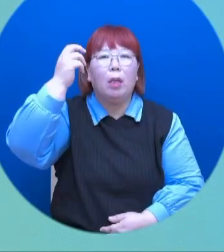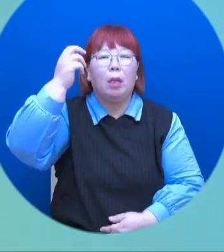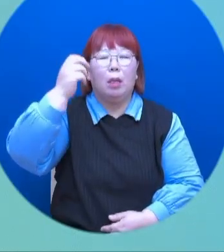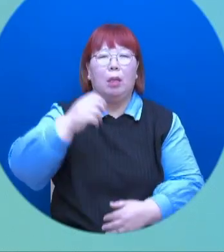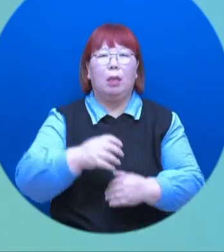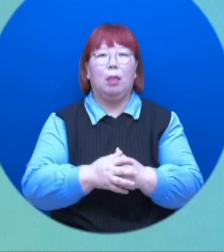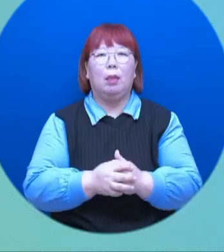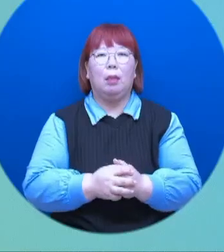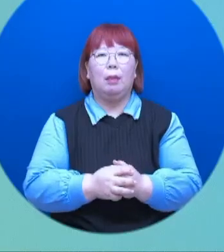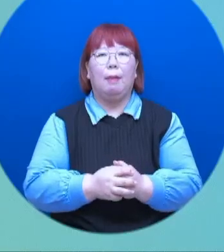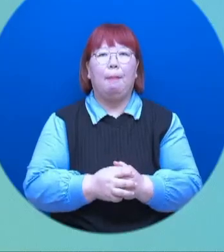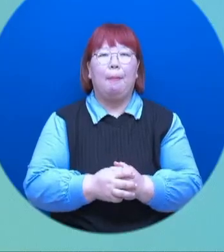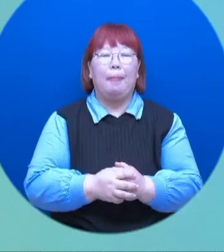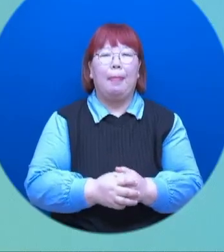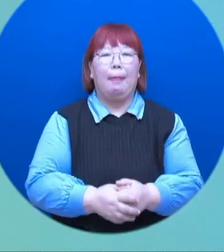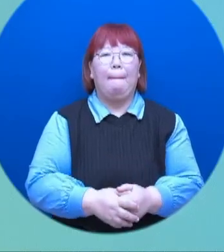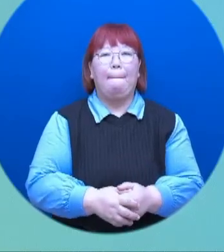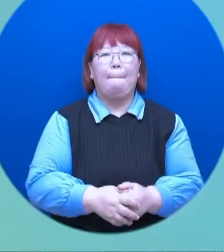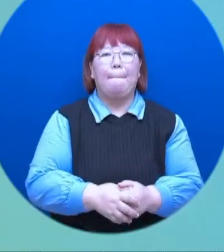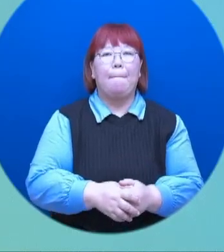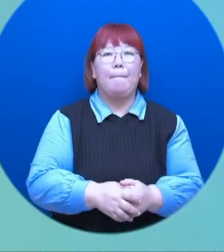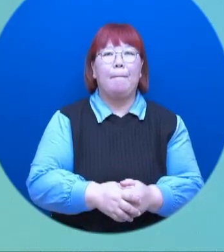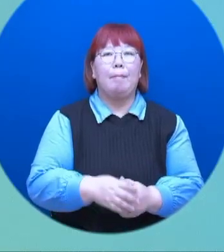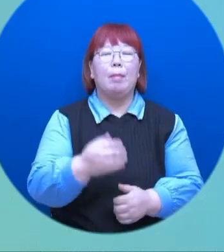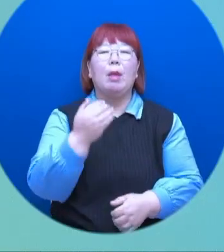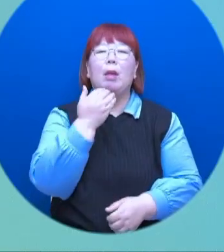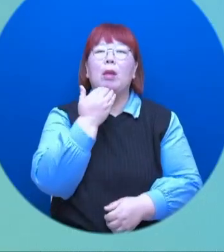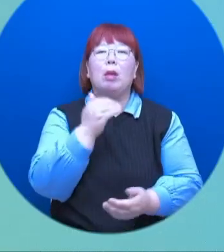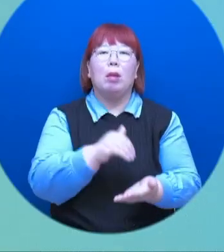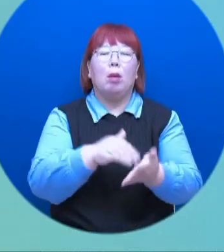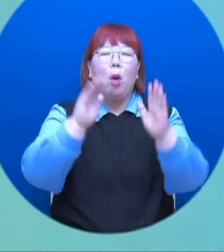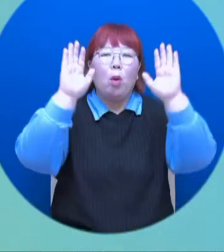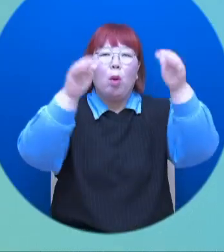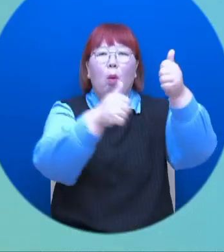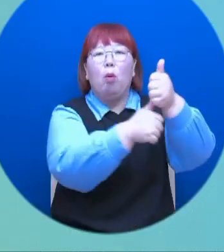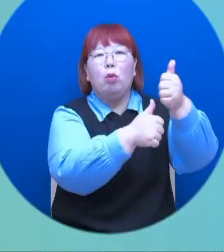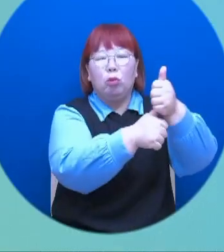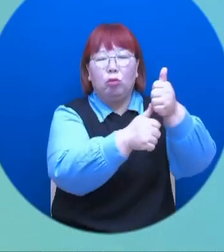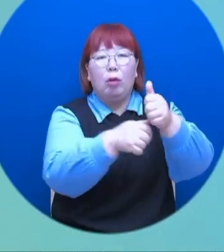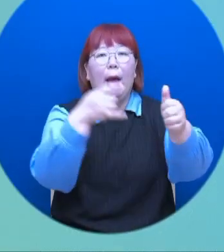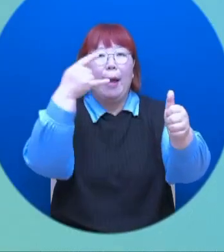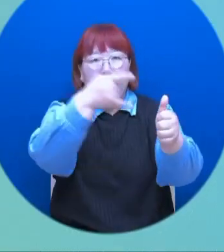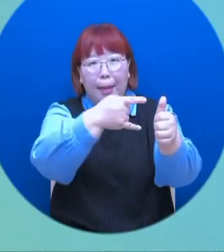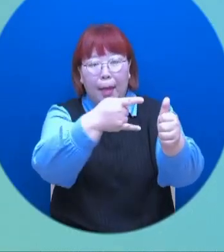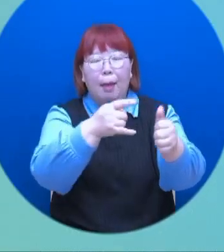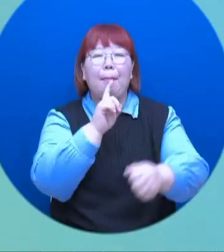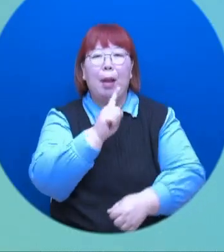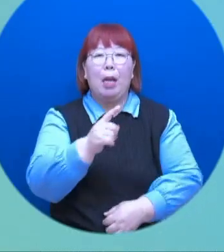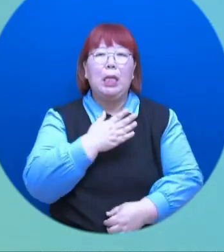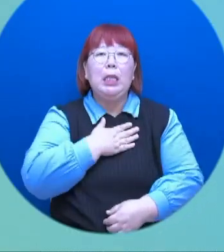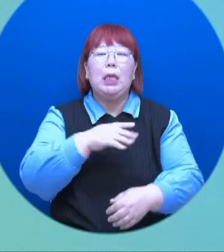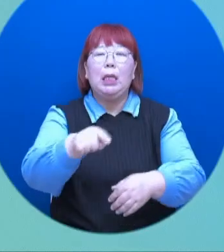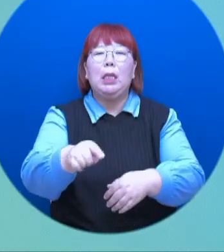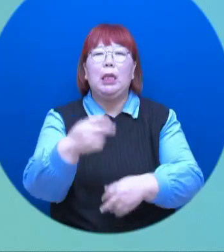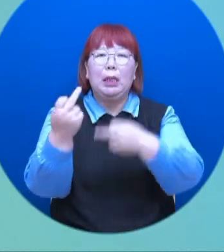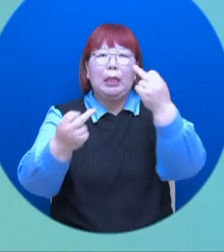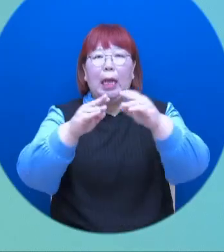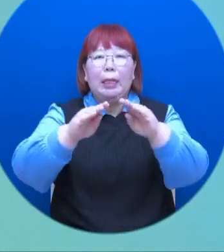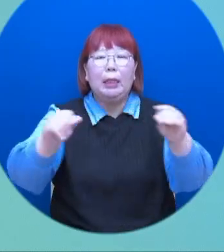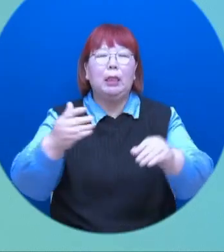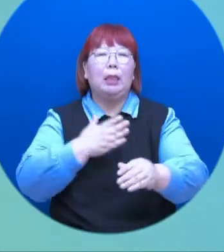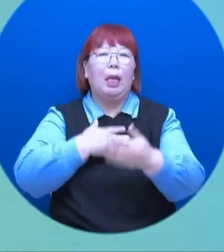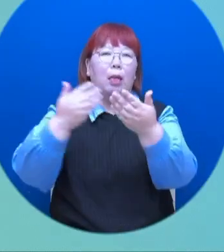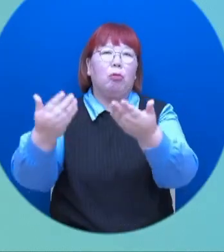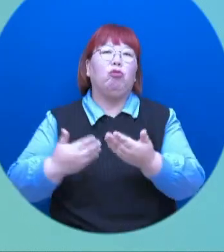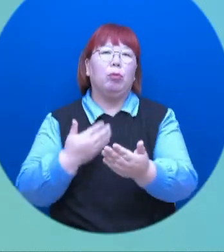본문은 여호수아에게 갈렙이 말해요. 이 산지를 내게 주십시오라고요.